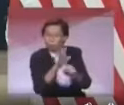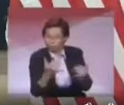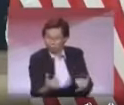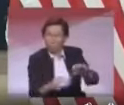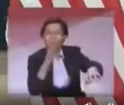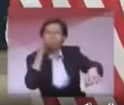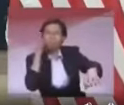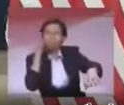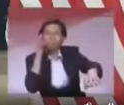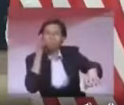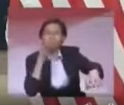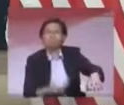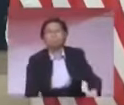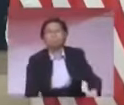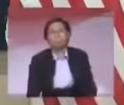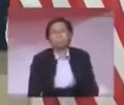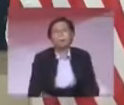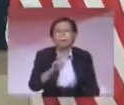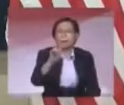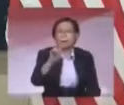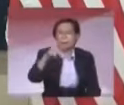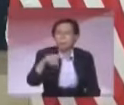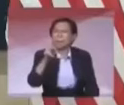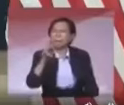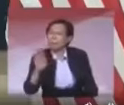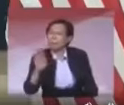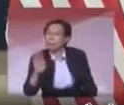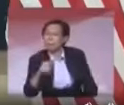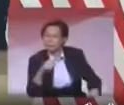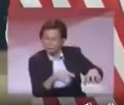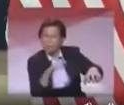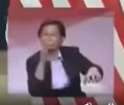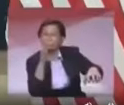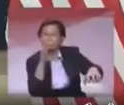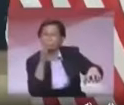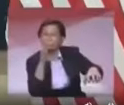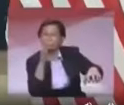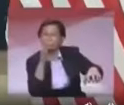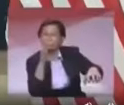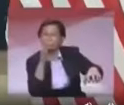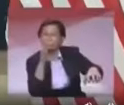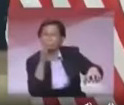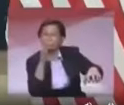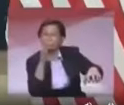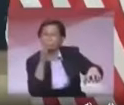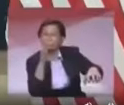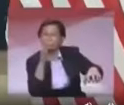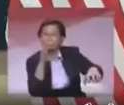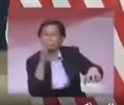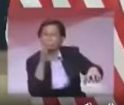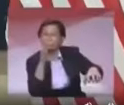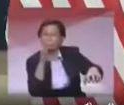Mengikut Perintah Kawalan Pergerakan Bersyarat yang dilaksanakan sekarang, according to the current